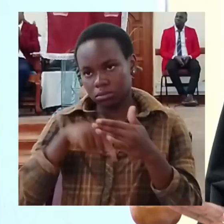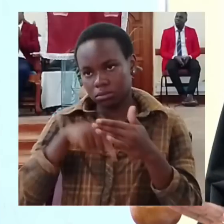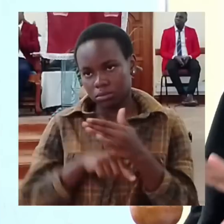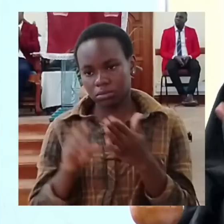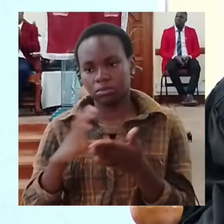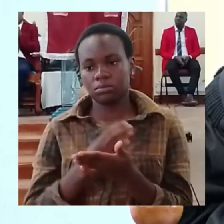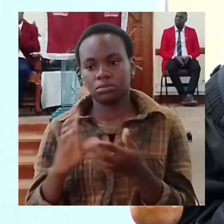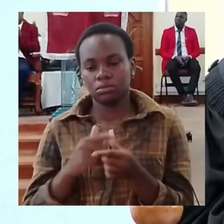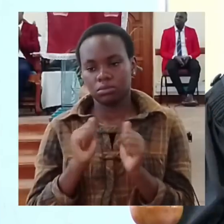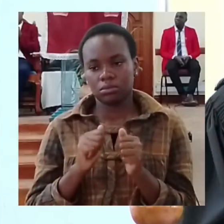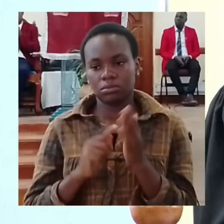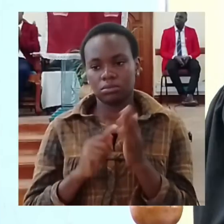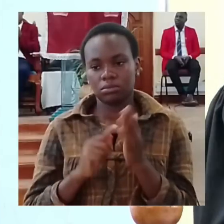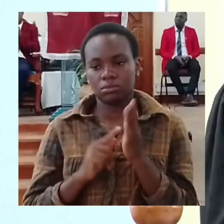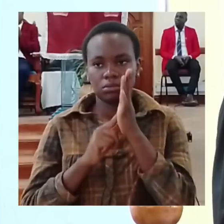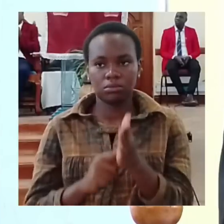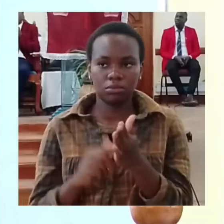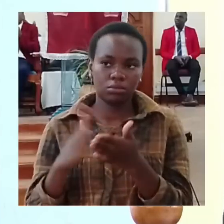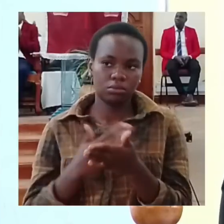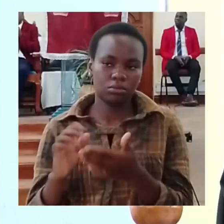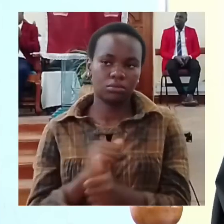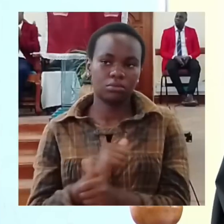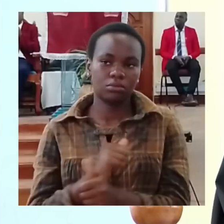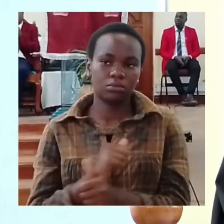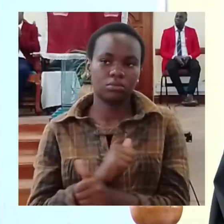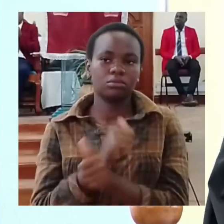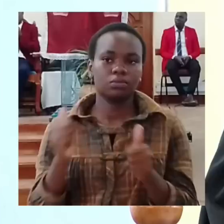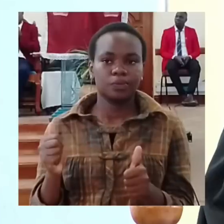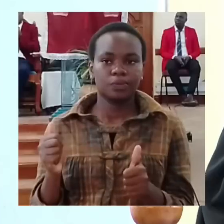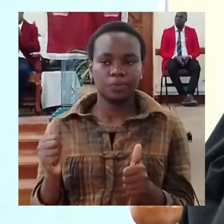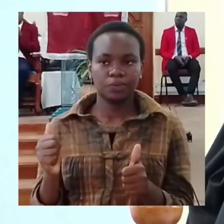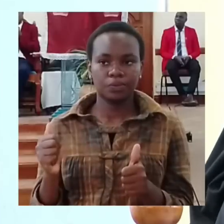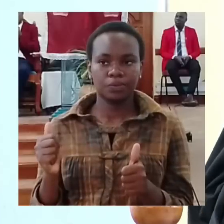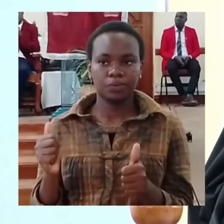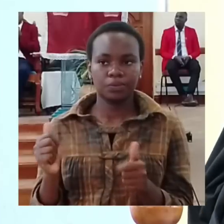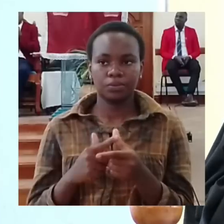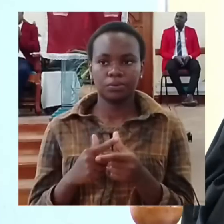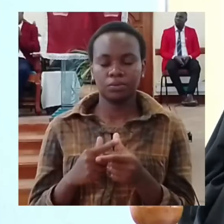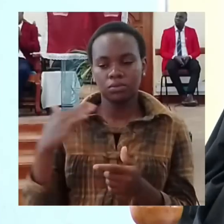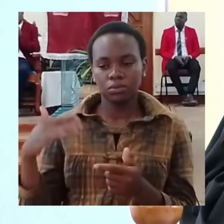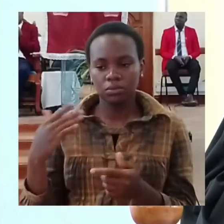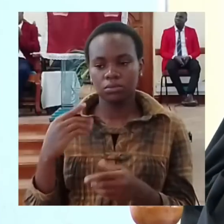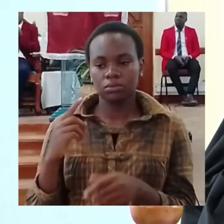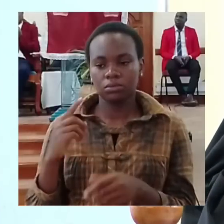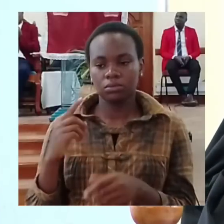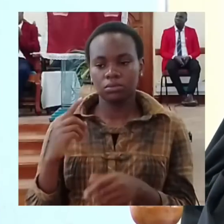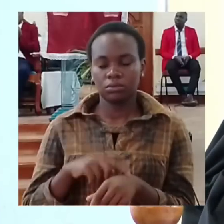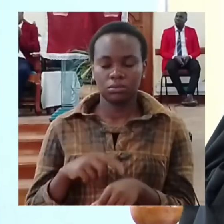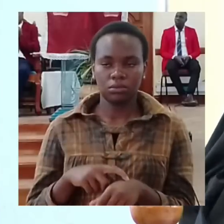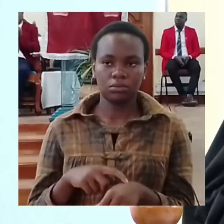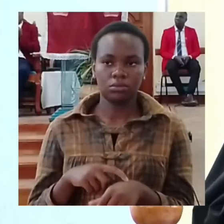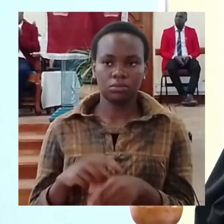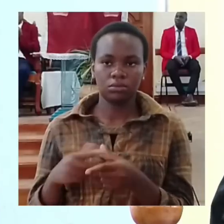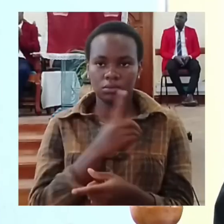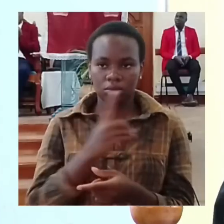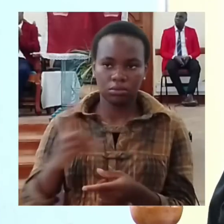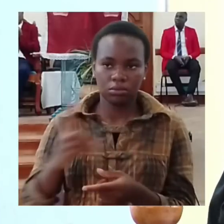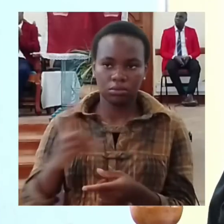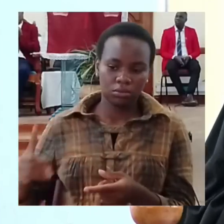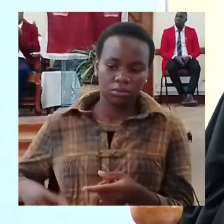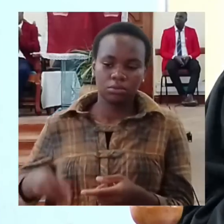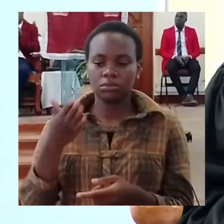ĩyo nĩgetha ndĩmonie ũrĩa kũinagwo kĩ wega. Let us be available. David was